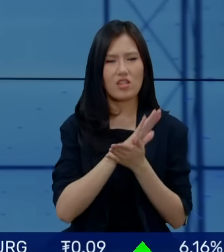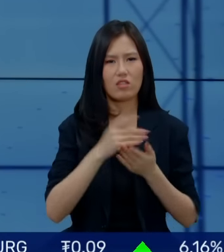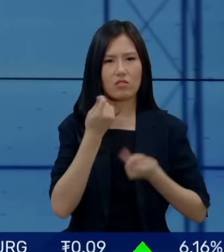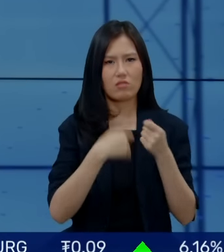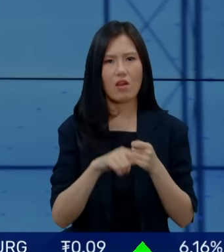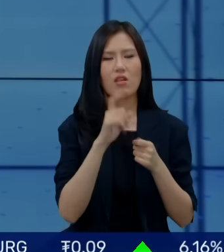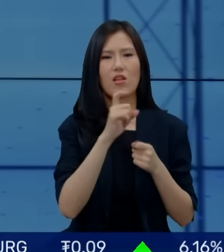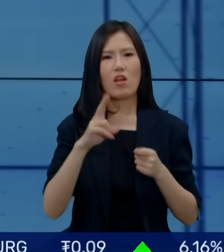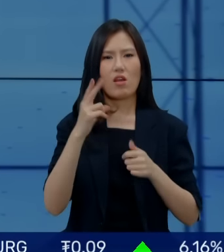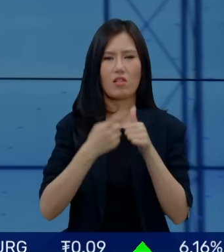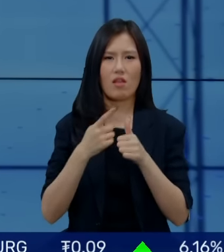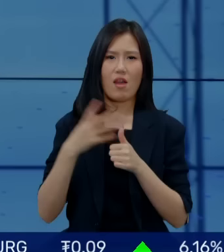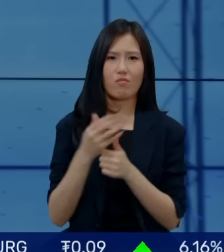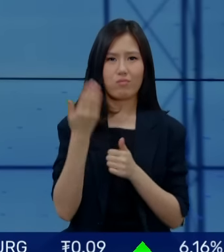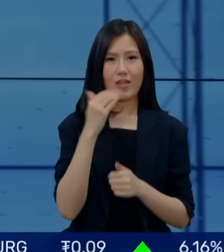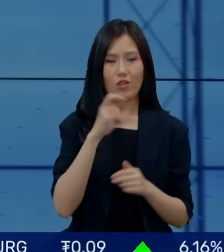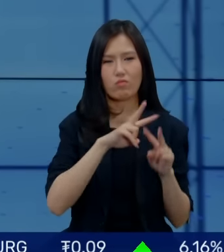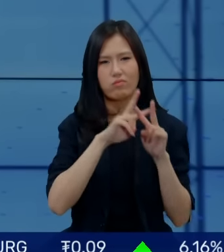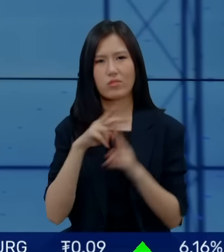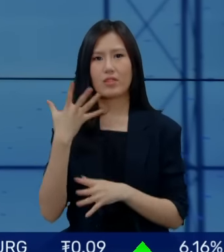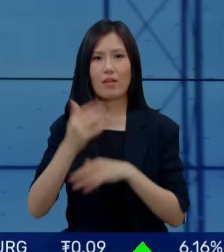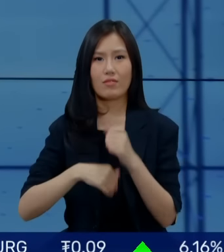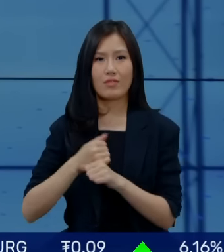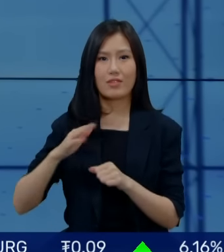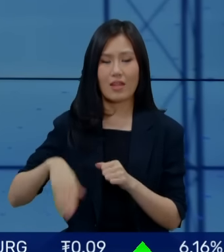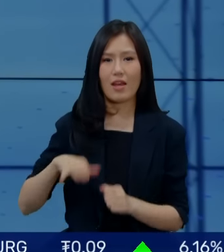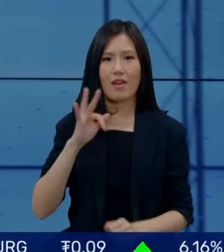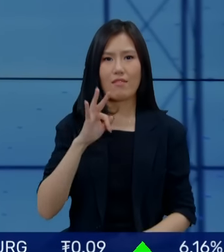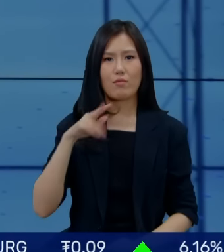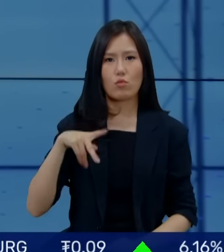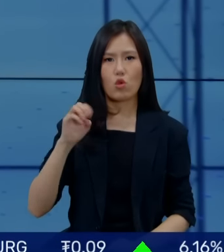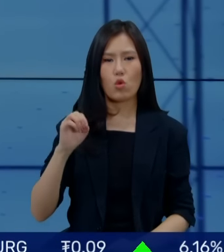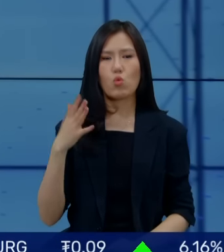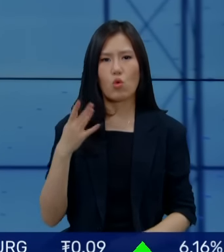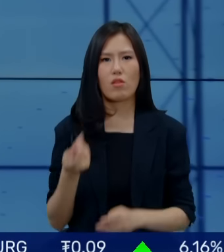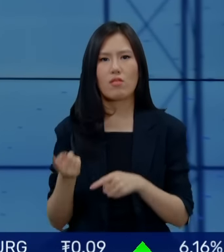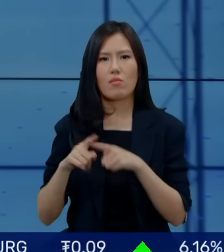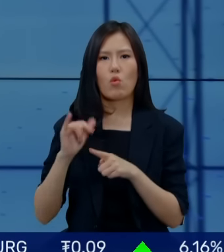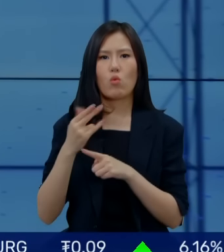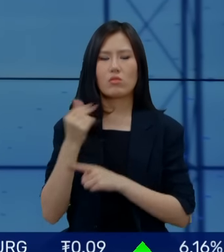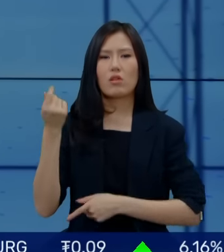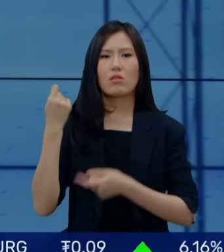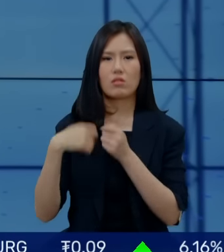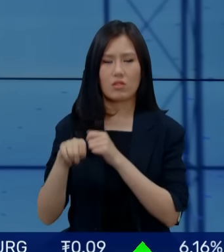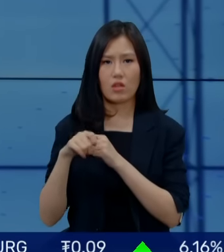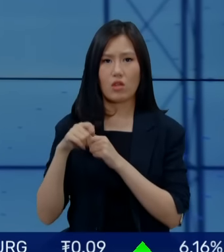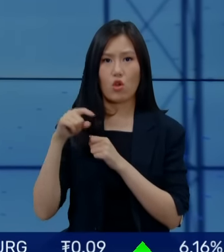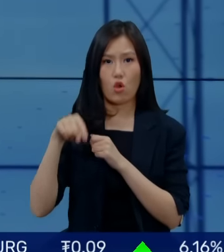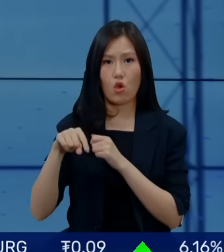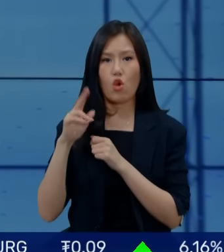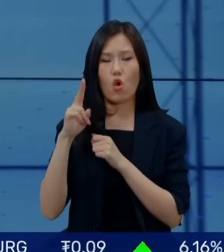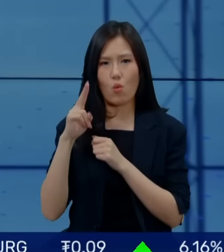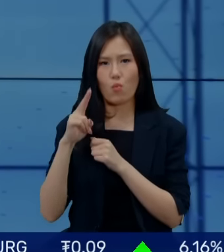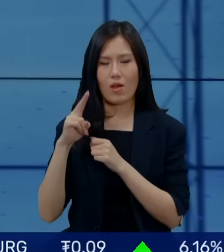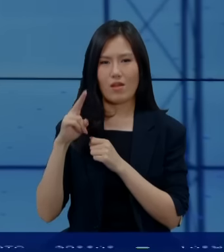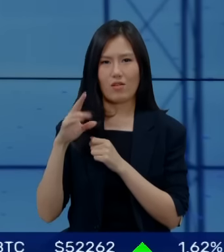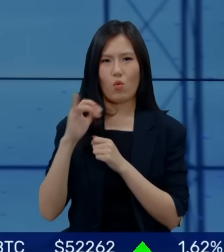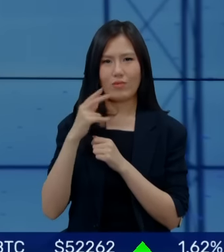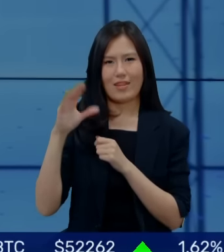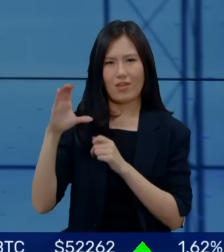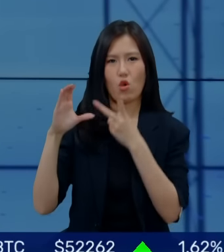компани болсноос хойш ийхүү 5 жилийн дараа FPO буюу нэмэлт хувьцаагаа арилж алж байна. Энэ удаа компанийхаа 23% олон нийтэд